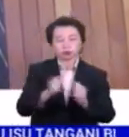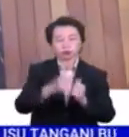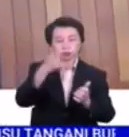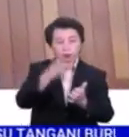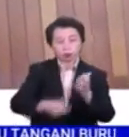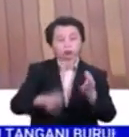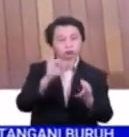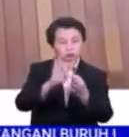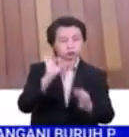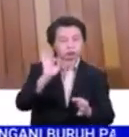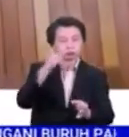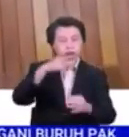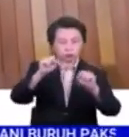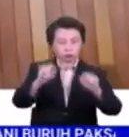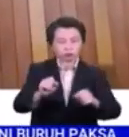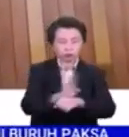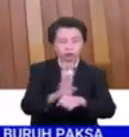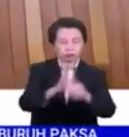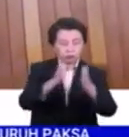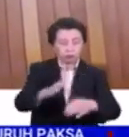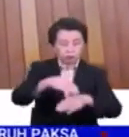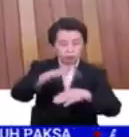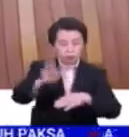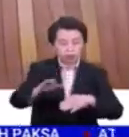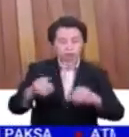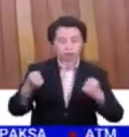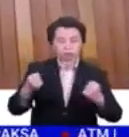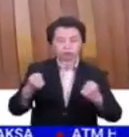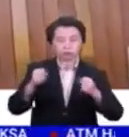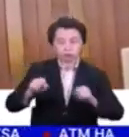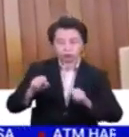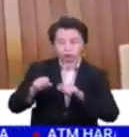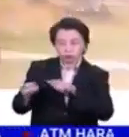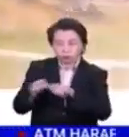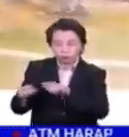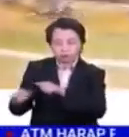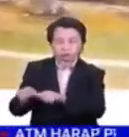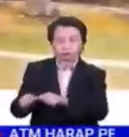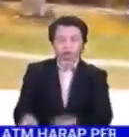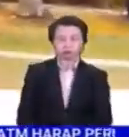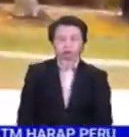berpatutan Bagaimana Bolehkan Usahawan lebih berdaya saing